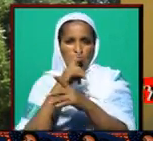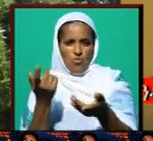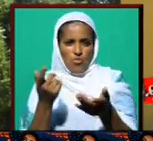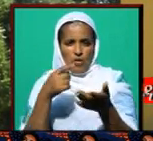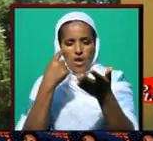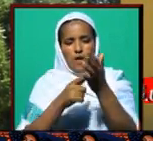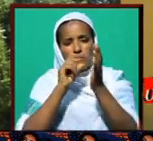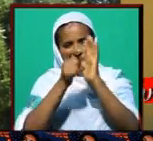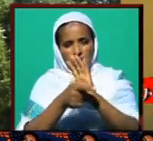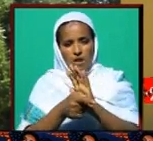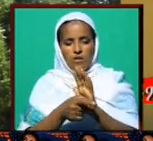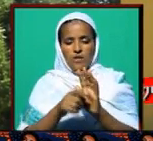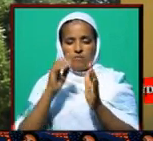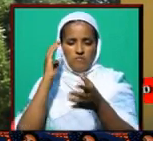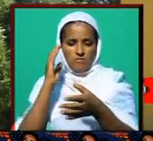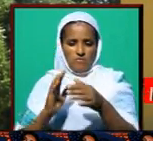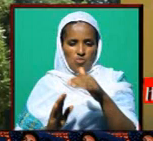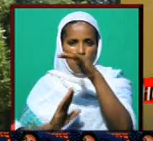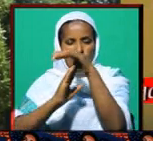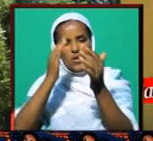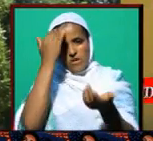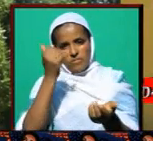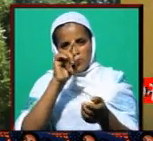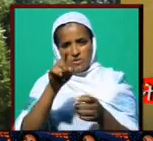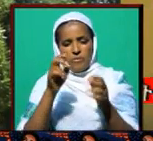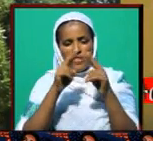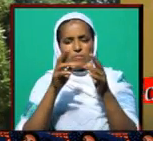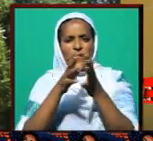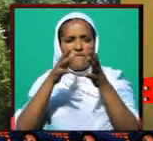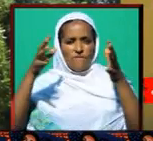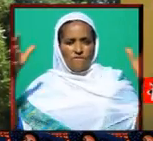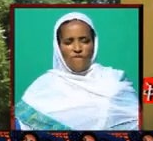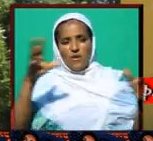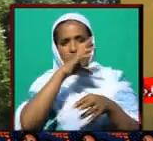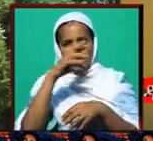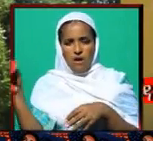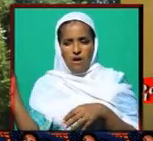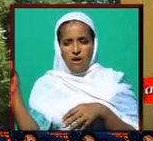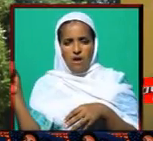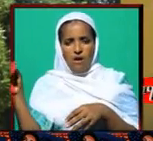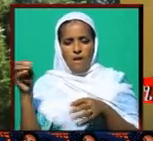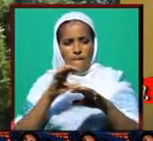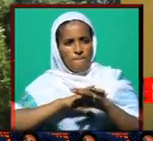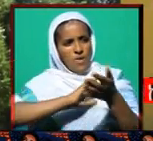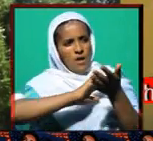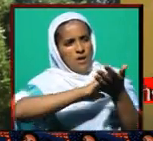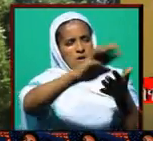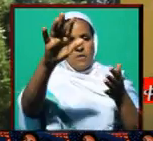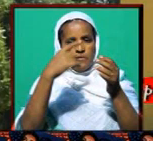ስለሆነ አያስቸግር ይሆናል እና ይህንን ምሳሌነቱን እየተወ ነው። በጣም